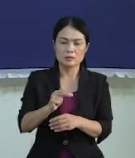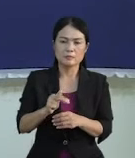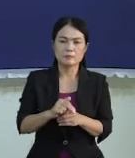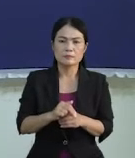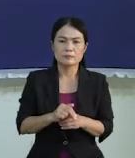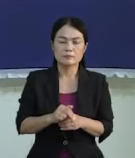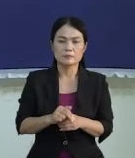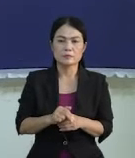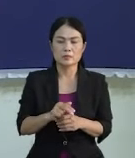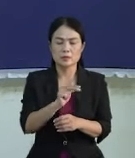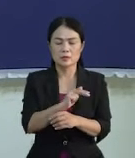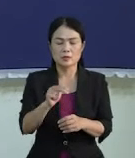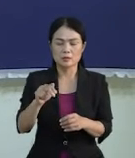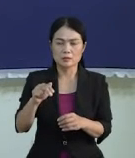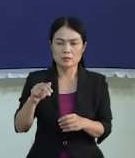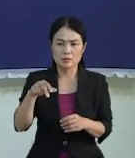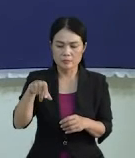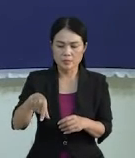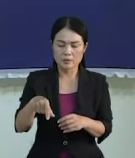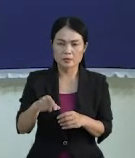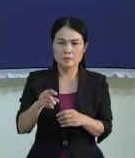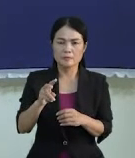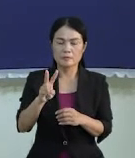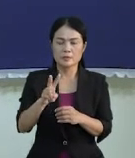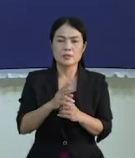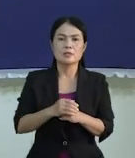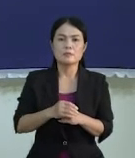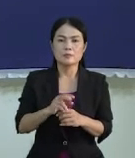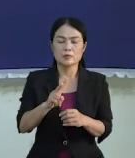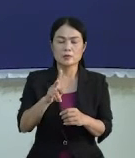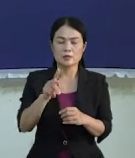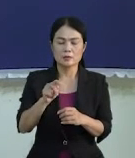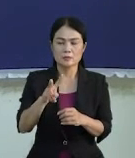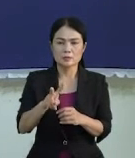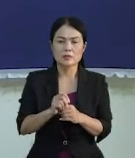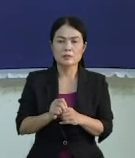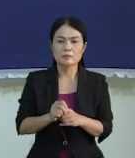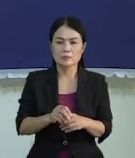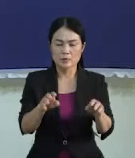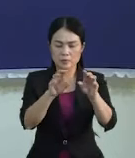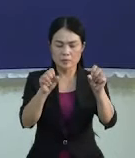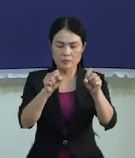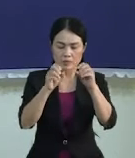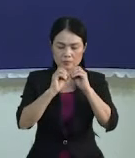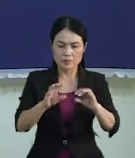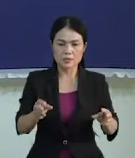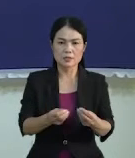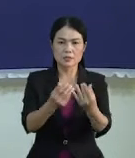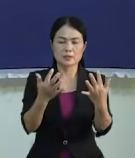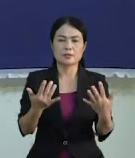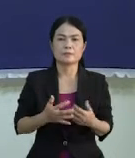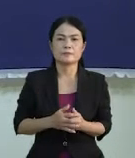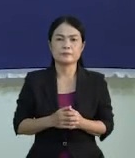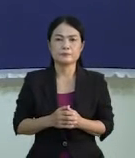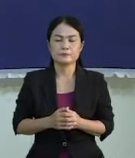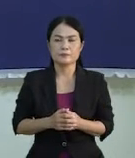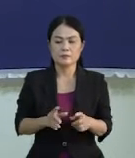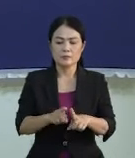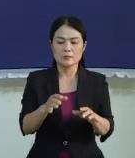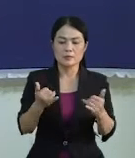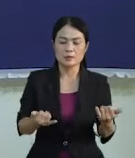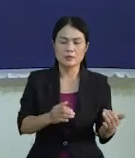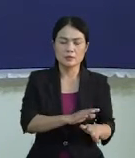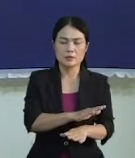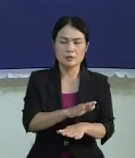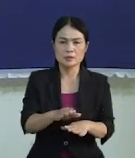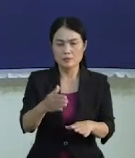ស្តិ៍ Total Copy ទូរទស្សន៍ប៉ុស្តិ៍ Wiki TV និងទូរទស្សន៍ប៉ុស្តិ៍ខ្សែកាតជាច្រើនទៀតបាទដូច្នេះកូនៗទាំ